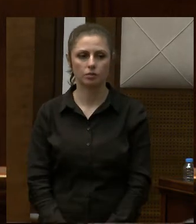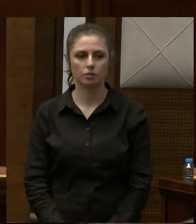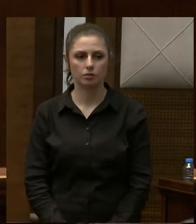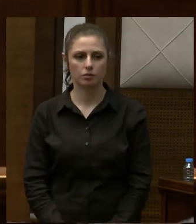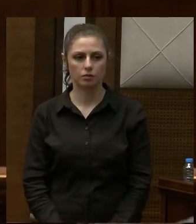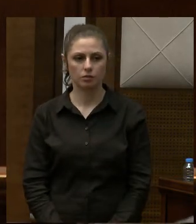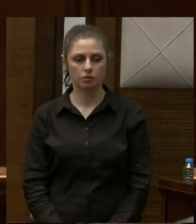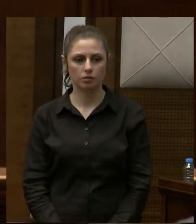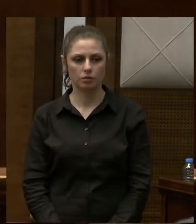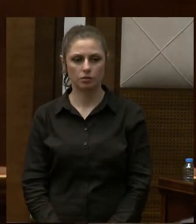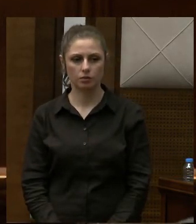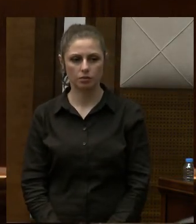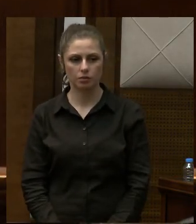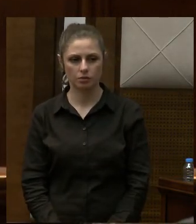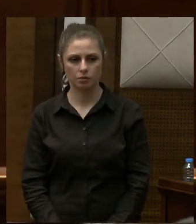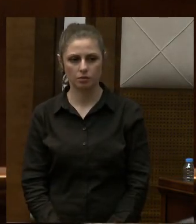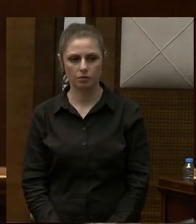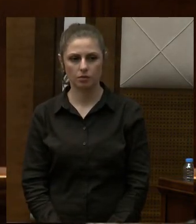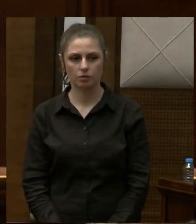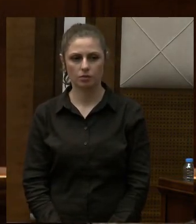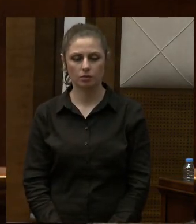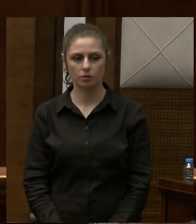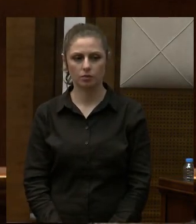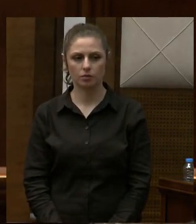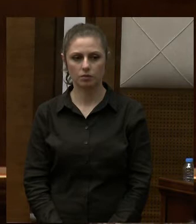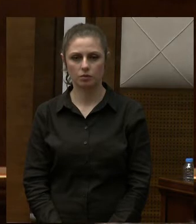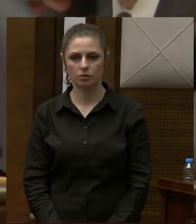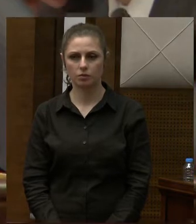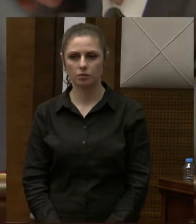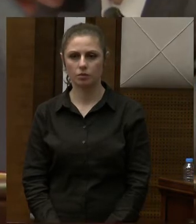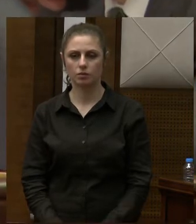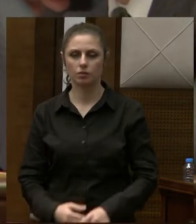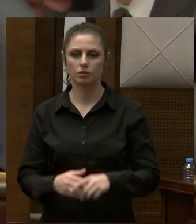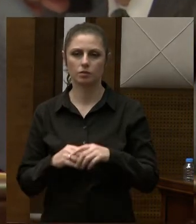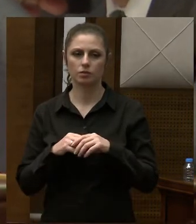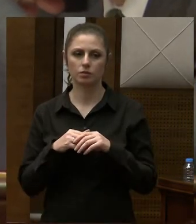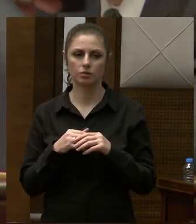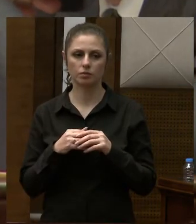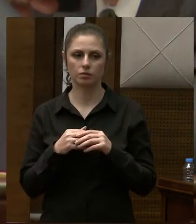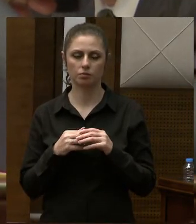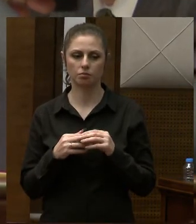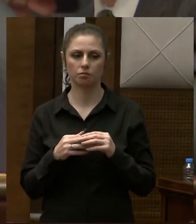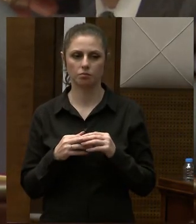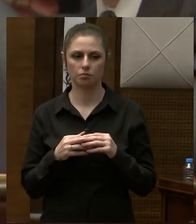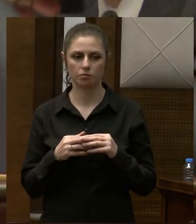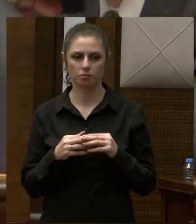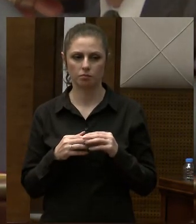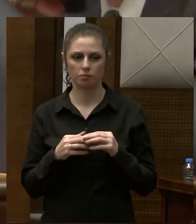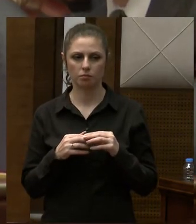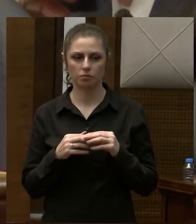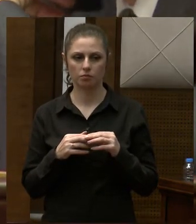bir anlayamadım. Devlet mi kapatıyor yoksa başka bir sebepler mi var orası için? Devlet kapatıyor. Buyurun.